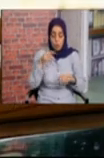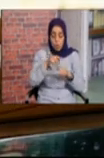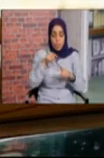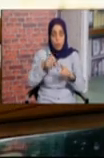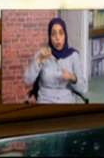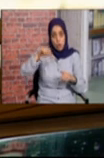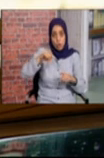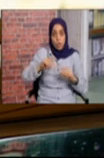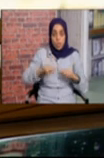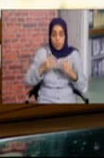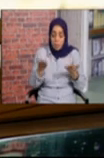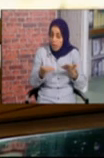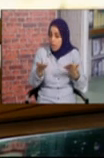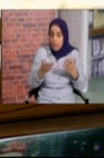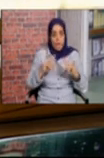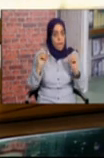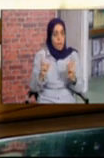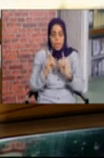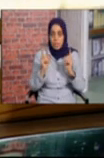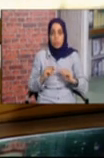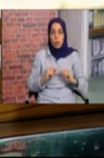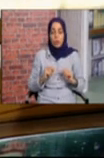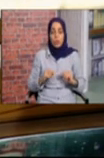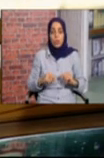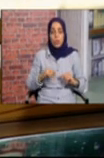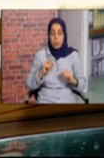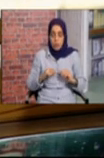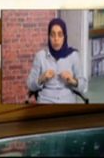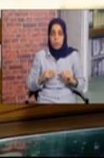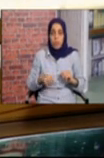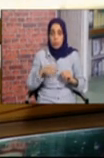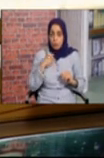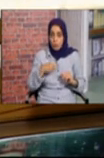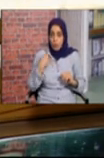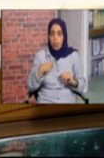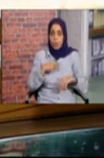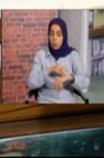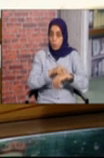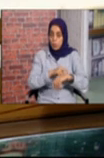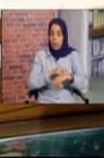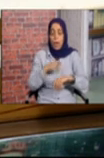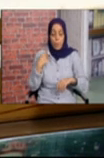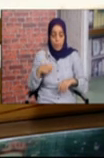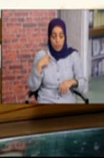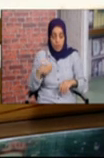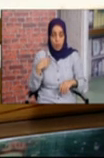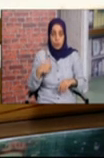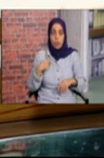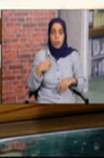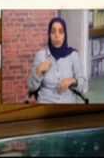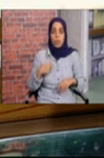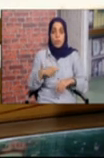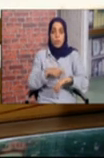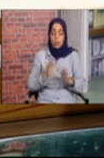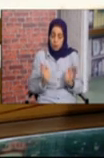كتير جدا مع النسب العالميه. صحيح صحيح. يعني تقليل نسبه جيد. دكتور احمد الكتامي مدير عام البرامج العلاجيه